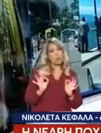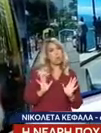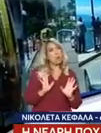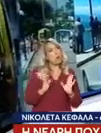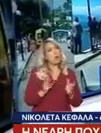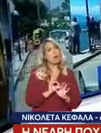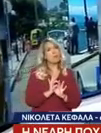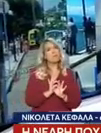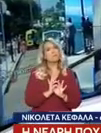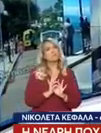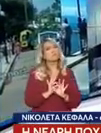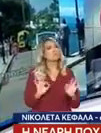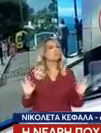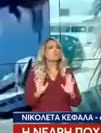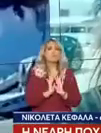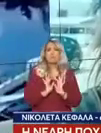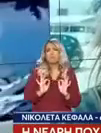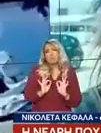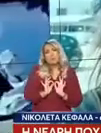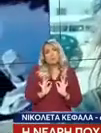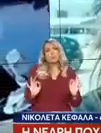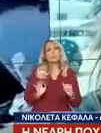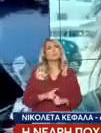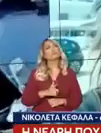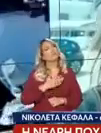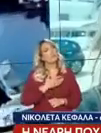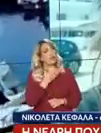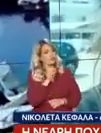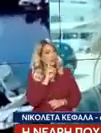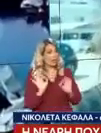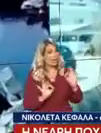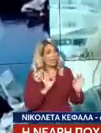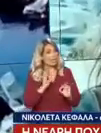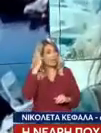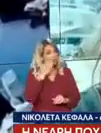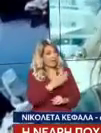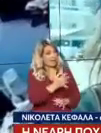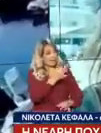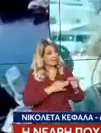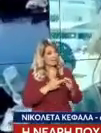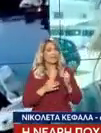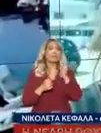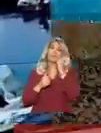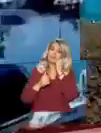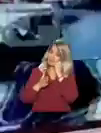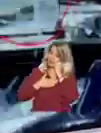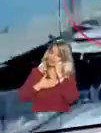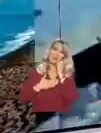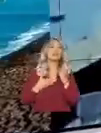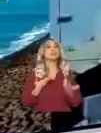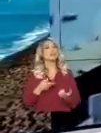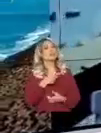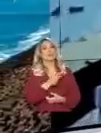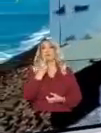όλα πολύ όμαλα. Λοιπόν, κύριε Κεφαλά, σας ευχαριστούμε πάρα πολύ για όλα αυτά που μας είπατε. Γιατί, καλά. Κύριε Κεφαλά, όπως ακούσατε, το ζήσε